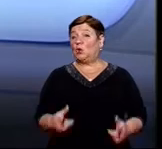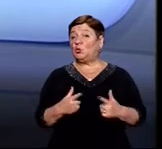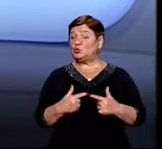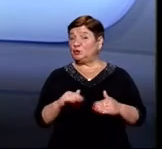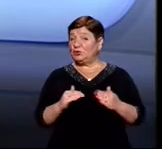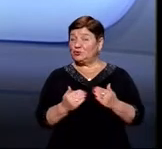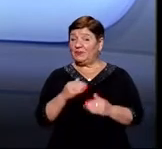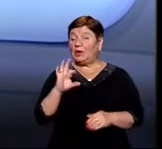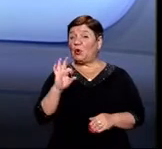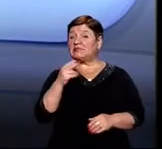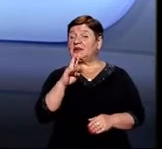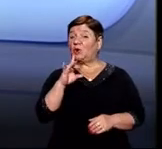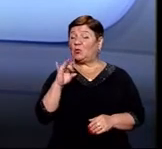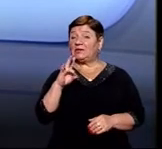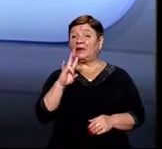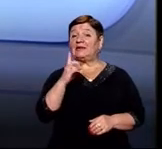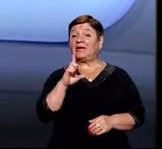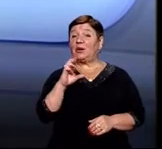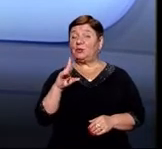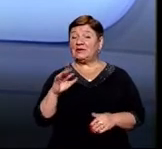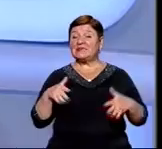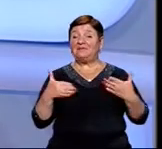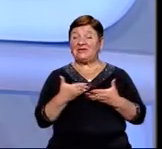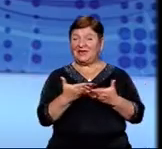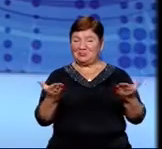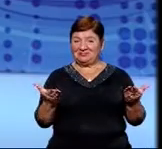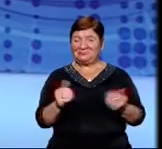У студії з новинами Олександр Курта та Наталія Булеця. Вітаємо.